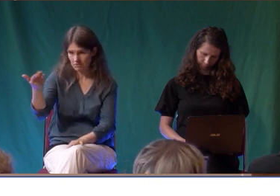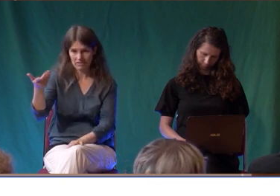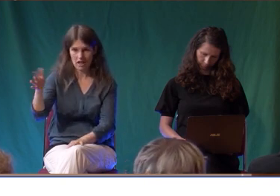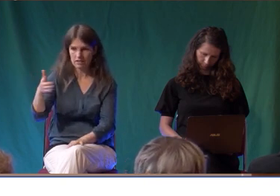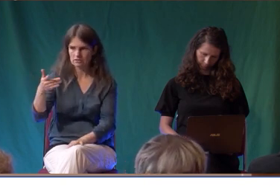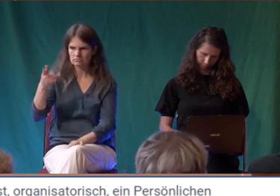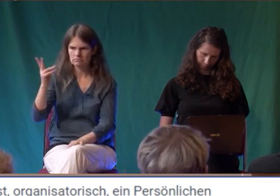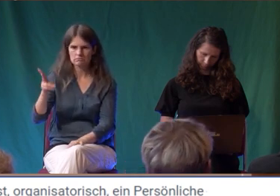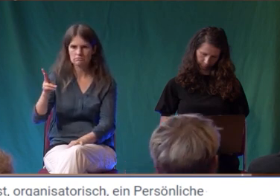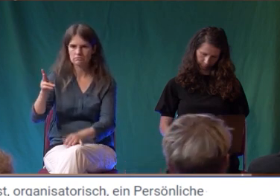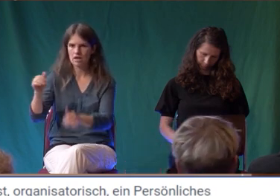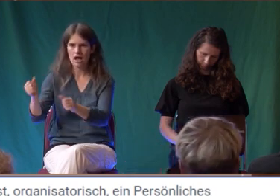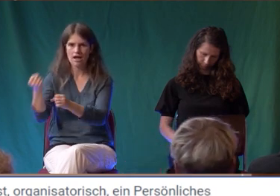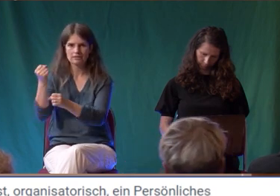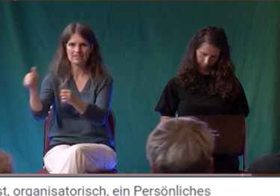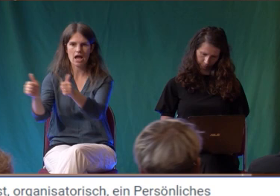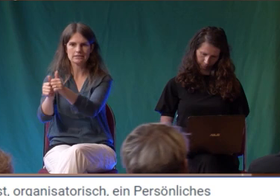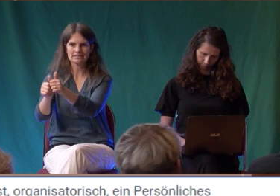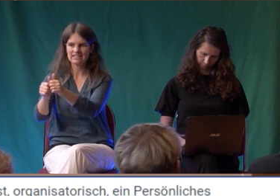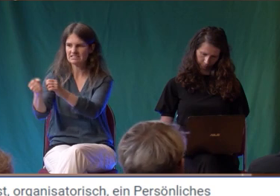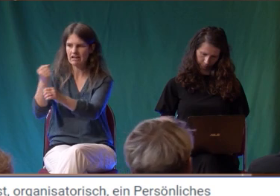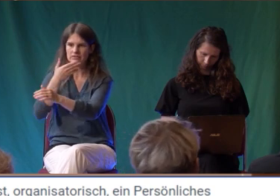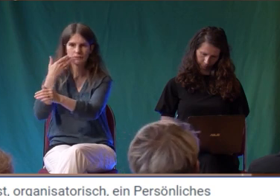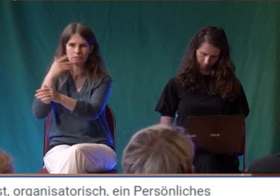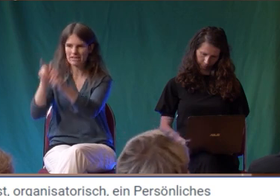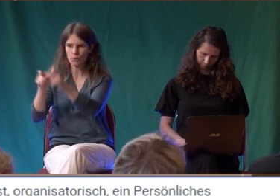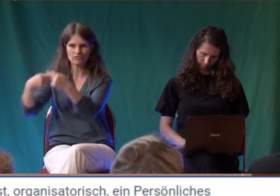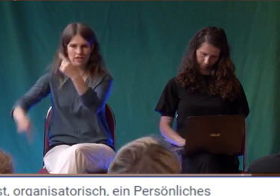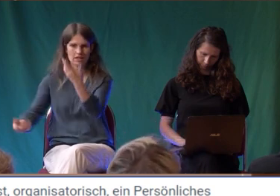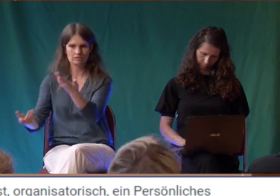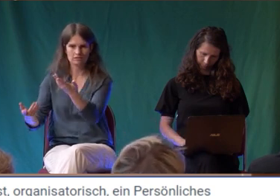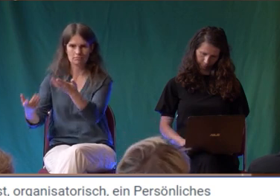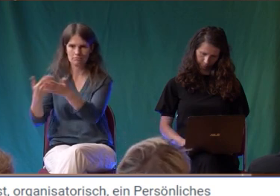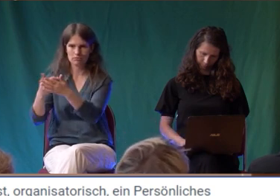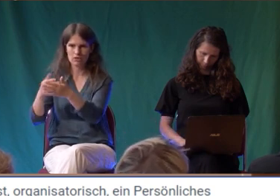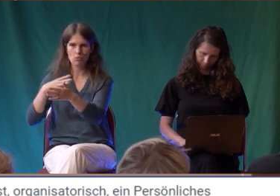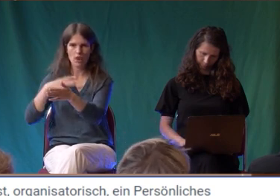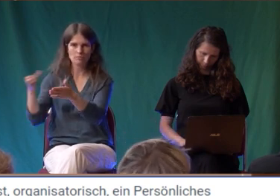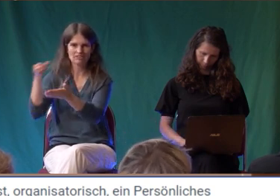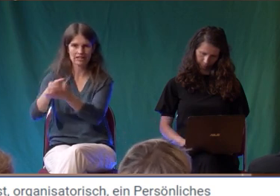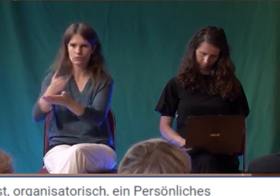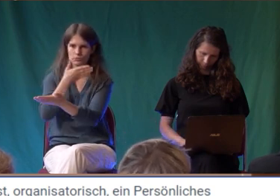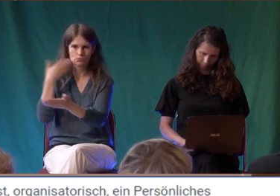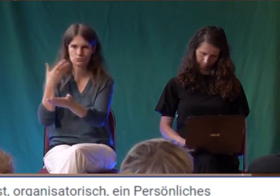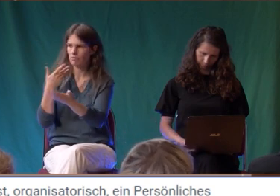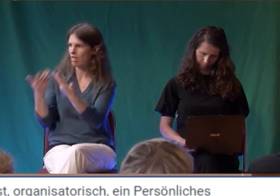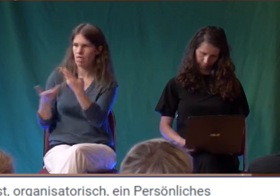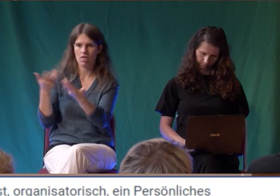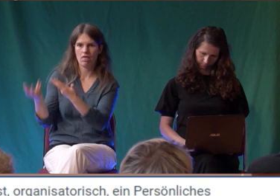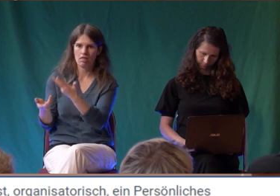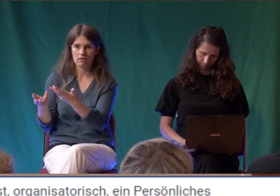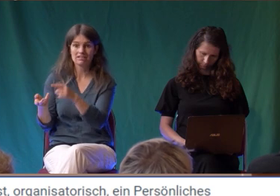assistenzkräfte hat das kommt immer wieder vor dass man eben keine Vertretung im Urlaub oder im Krankheitsfall organisieren kann